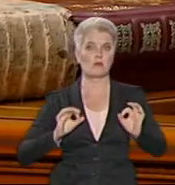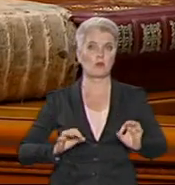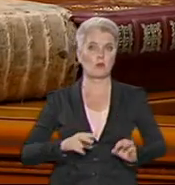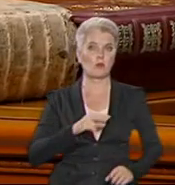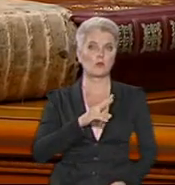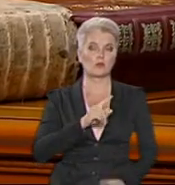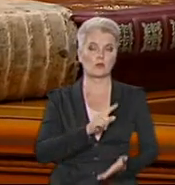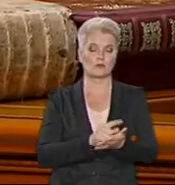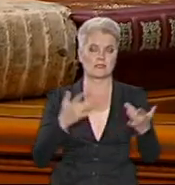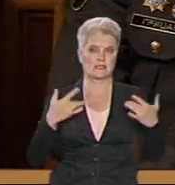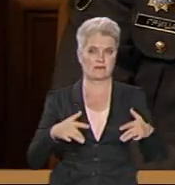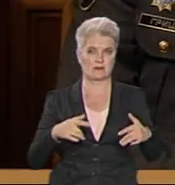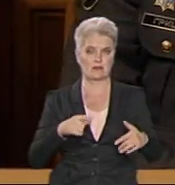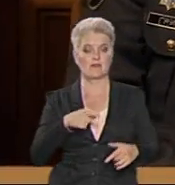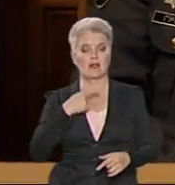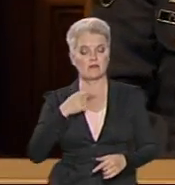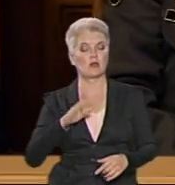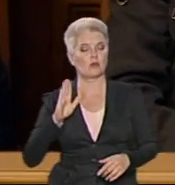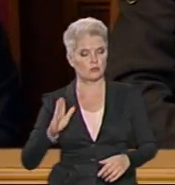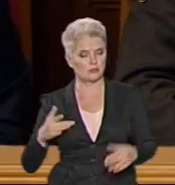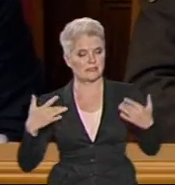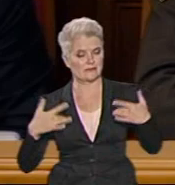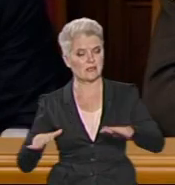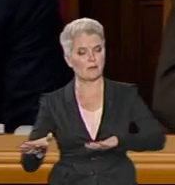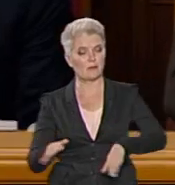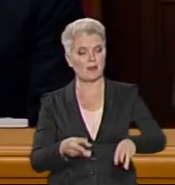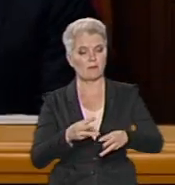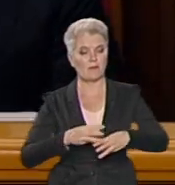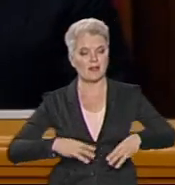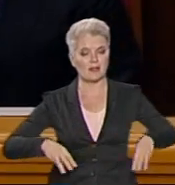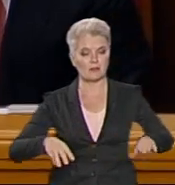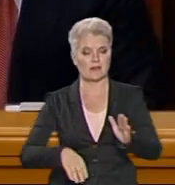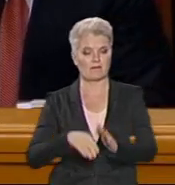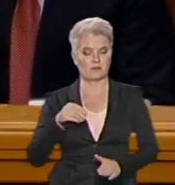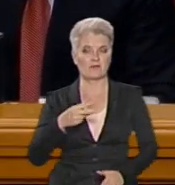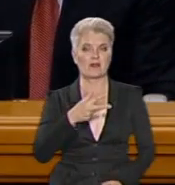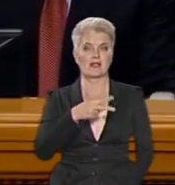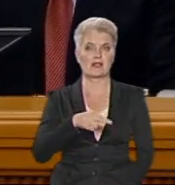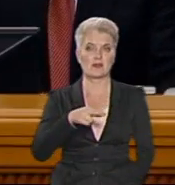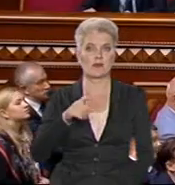що піде у відставку після парламентських виборів. 23 липня Володимир Зеленський повідомив, що